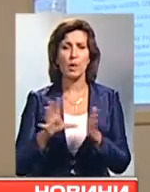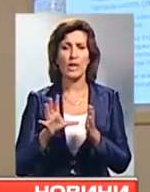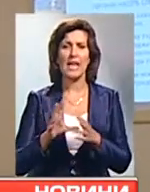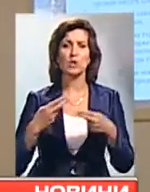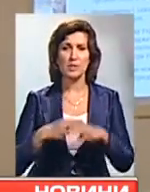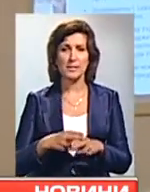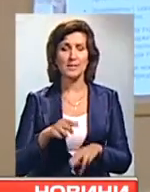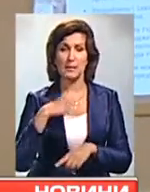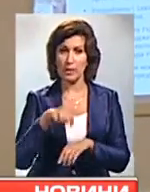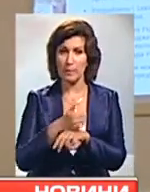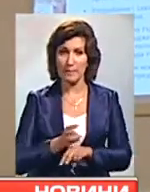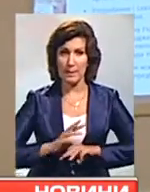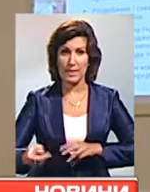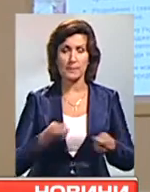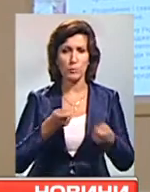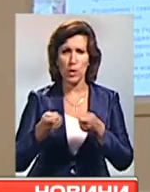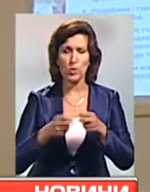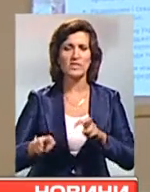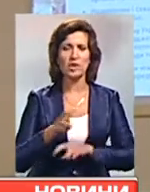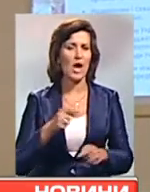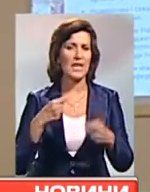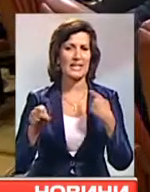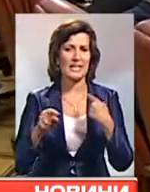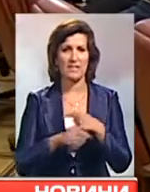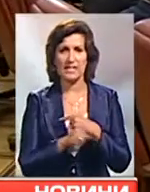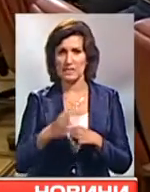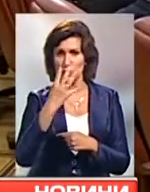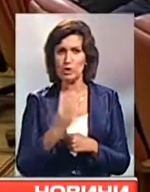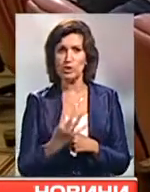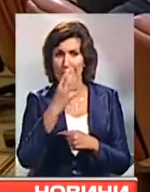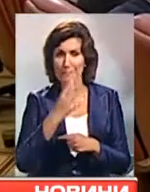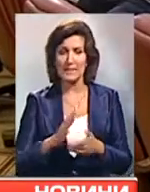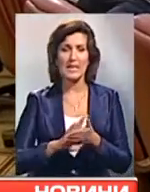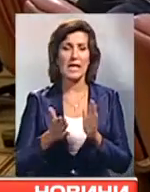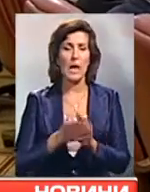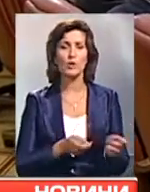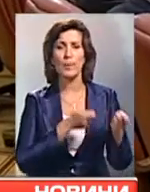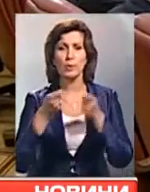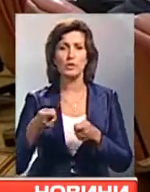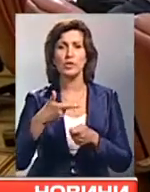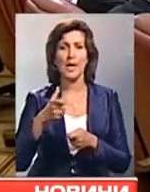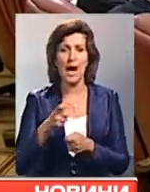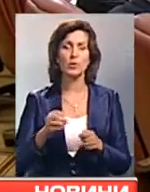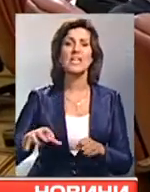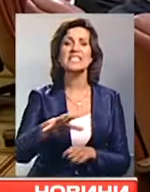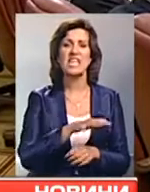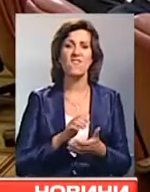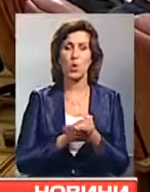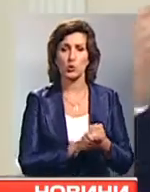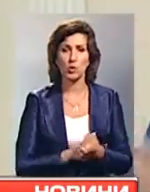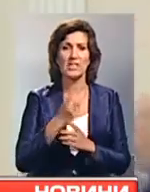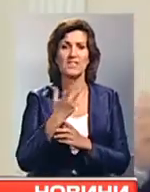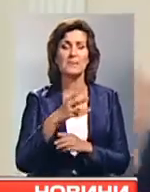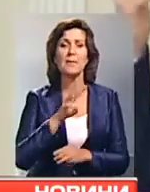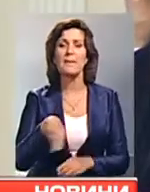прем'єр-міністр. Тому урядовці шукають альтернативи. За 4 місяці налагодили постачання газу з Євросоюзу. 25 мільярдів